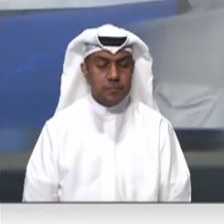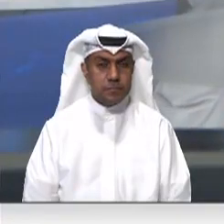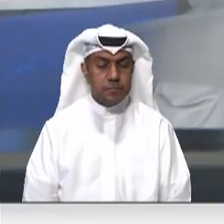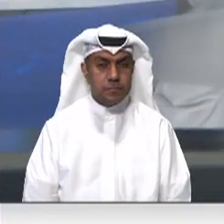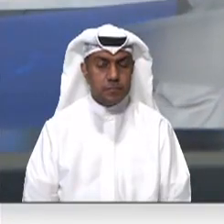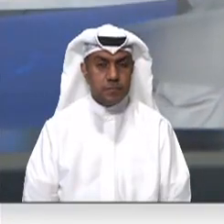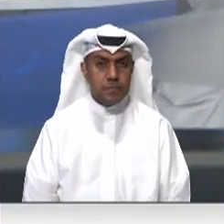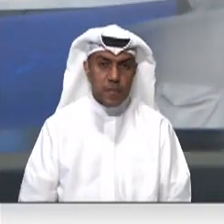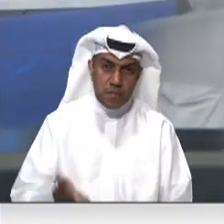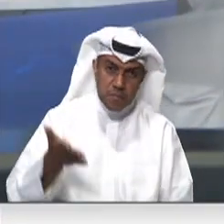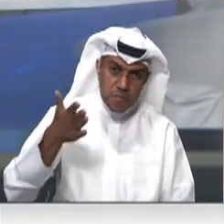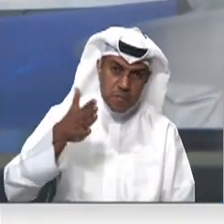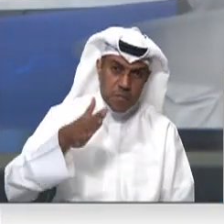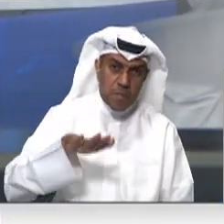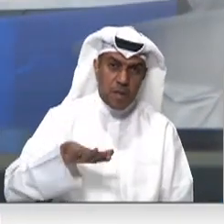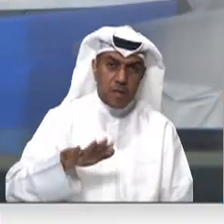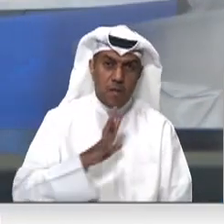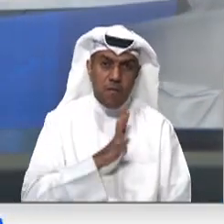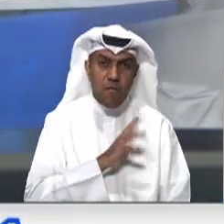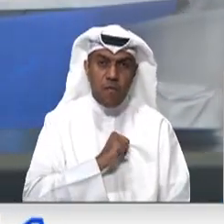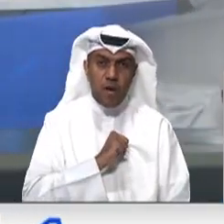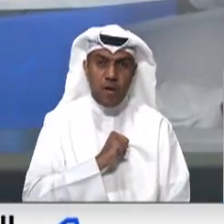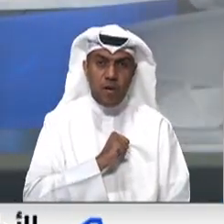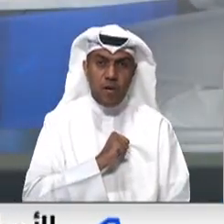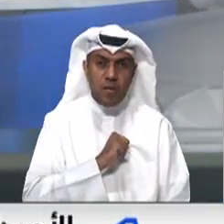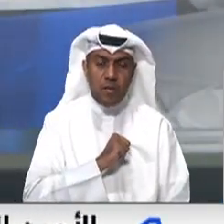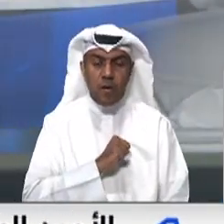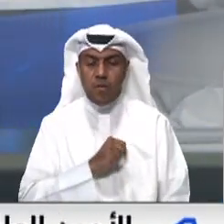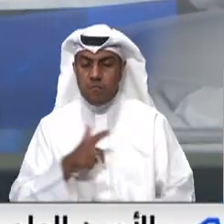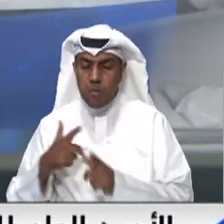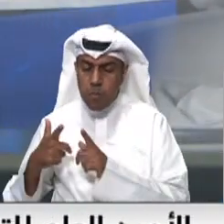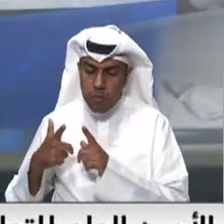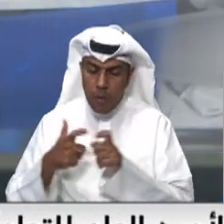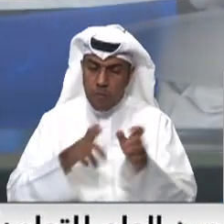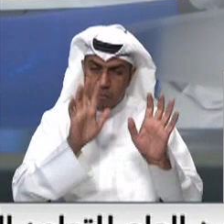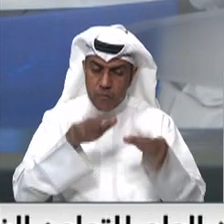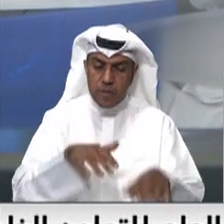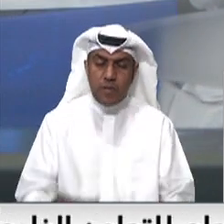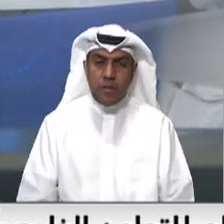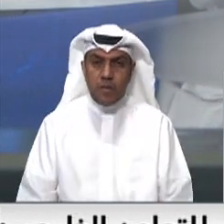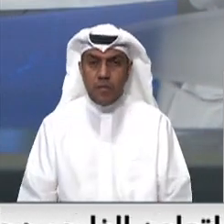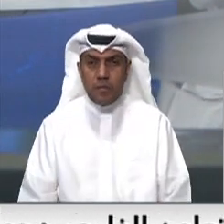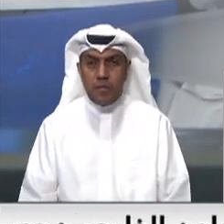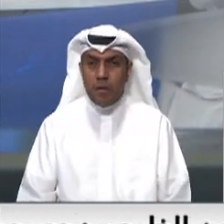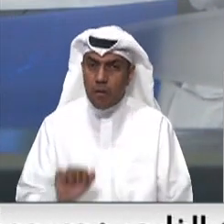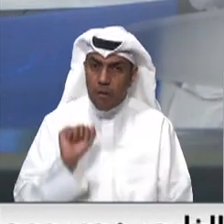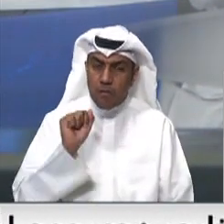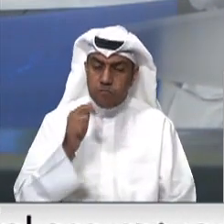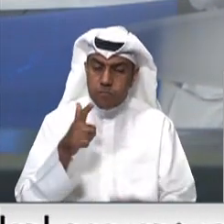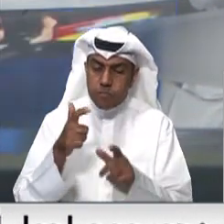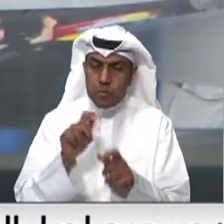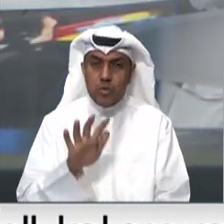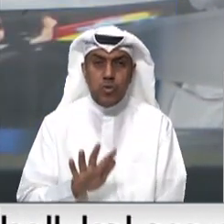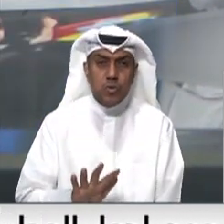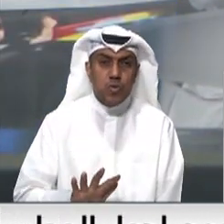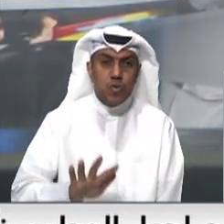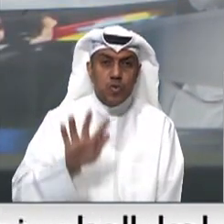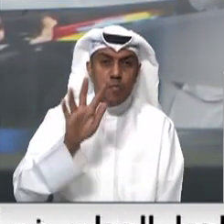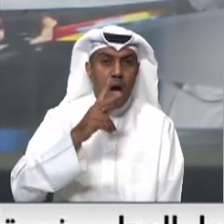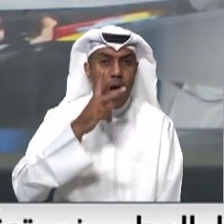استشهد فتى فلسطيني بالرصاص الحي خلال اقتحام قوات الاحتلال الإسرائيلي لمخيم الجلزون شمال رام